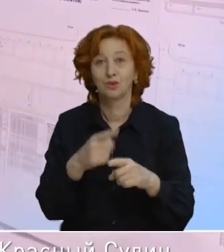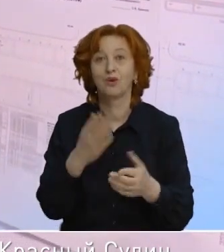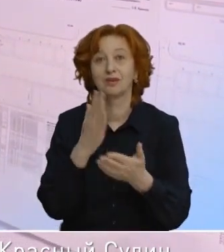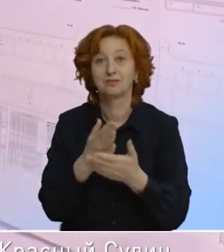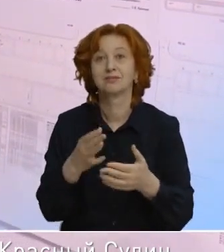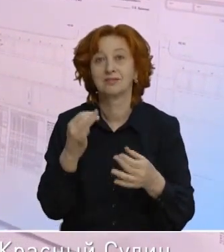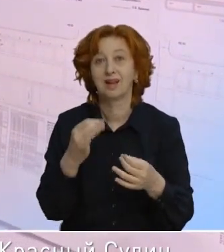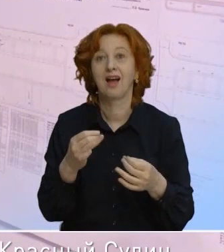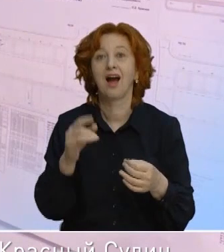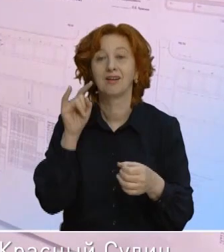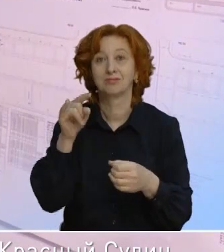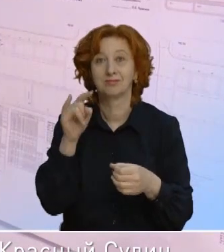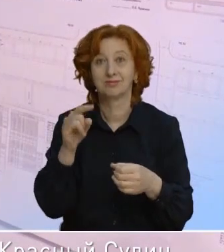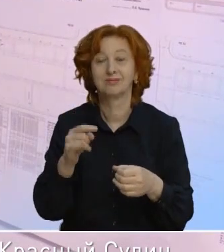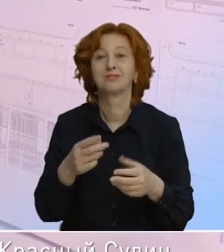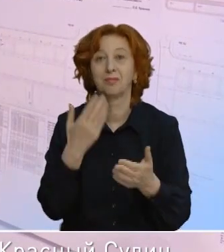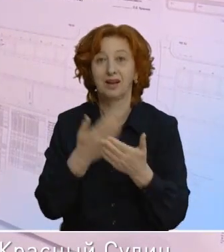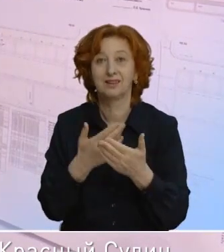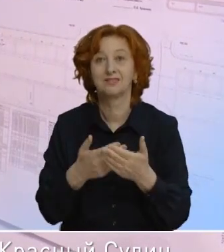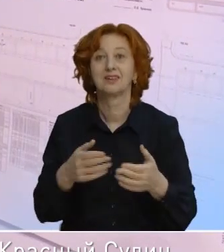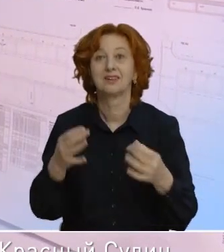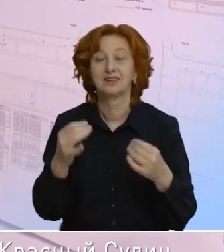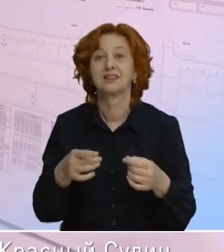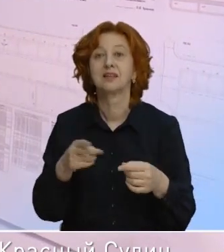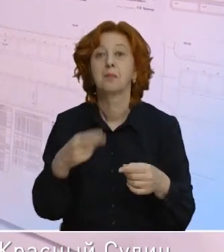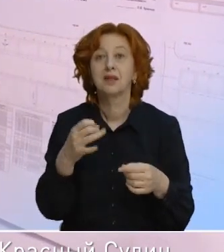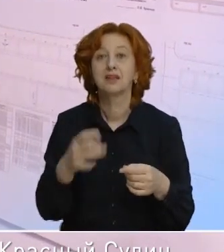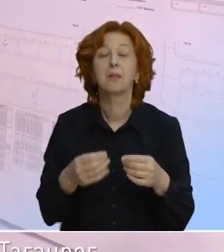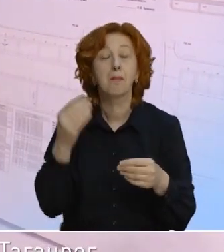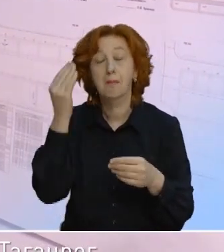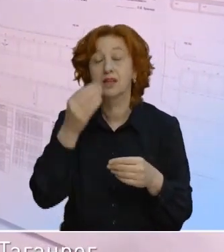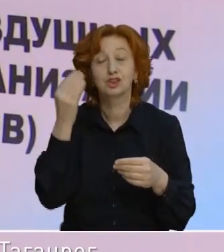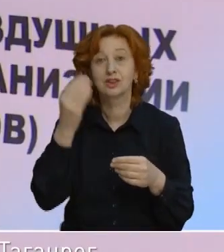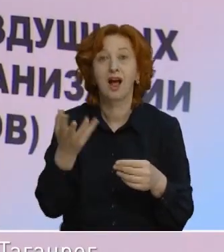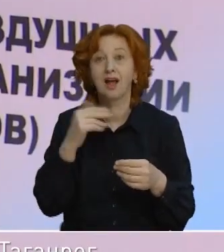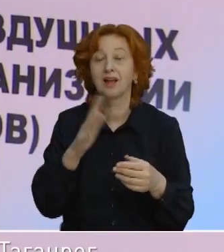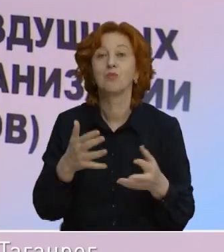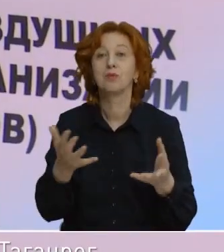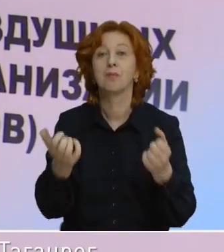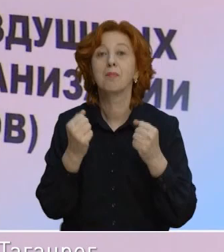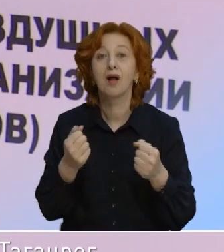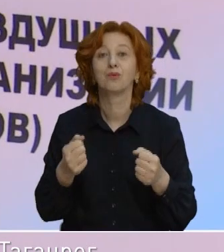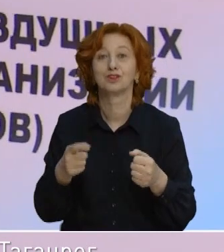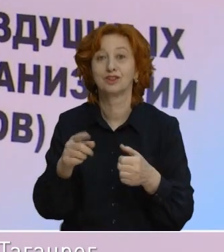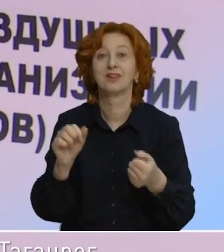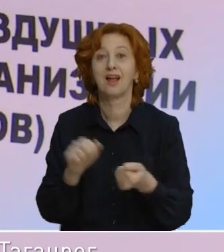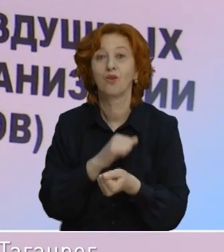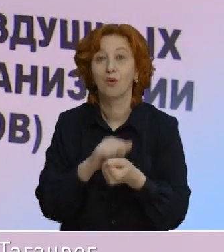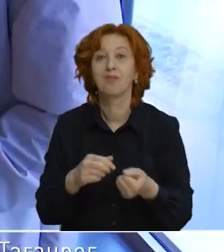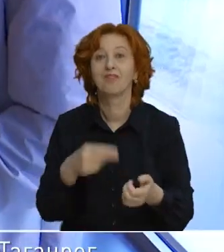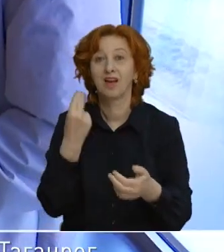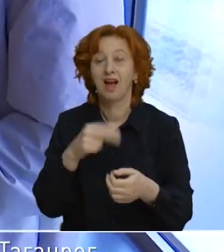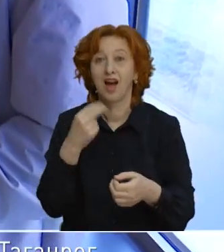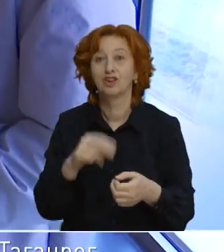ага, вот так выглядит аэродром. Дмитрий Шин мечтает когда-нибудь получить такие документы, но уже в